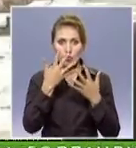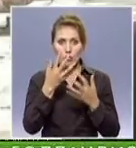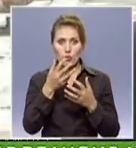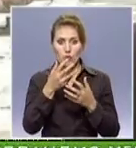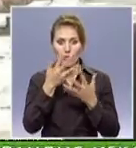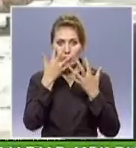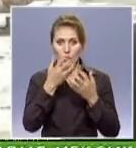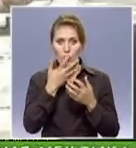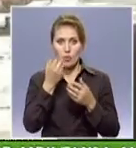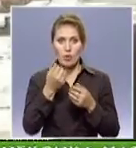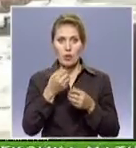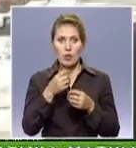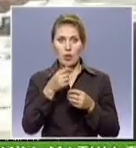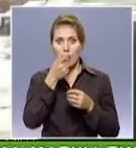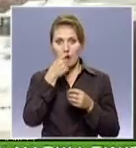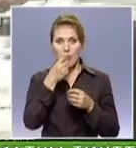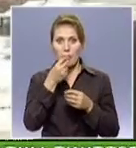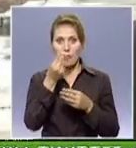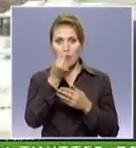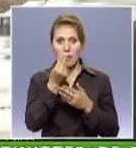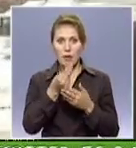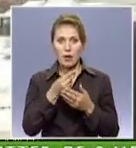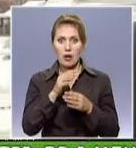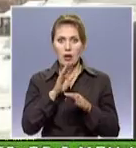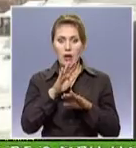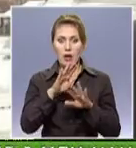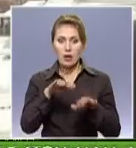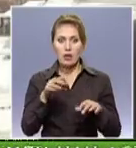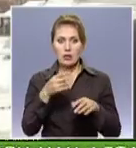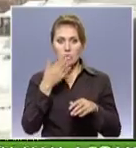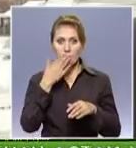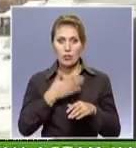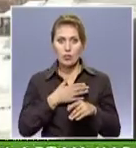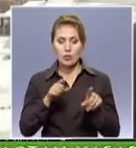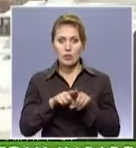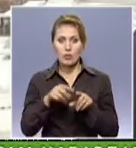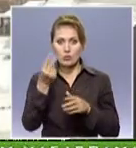ішінде балаларды жақсы көреді, сүгіретші деп оны мақтап жазылғанды. Мына